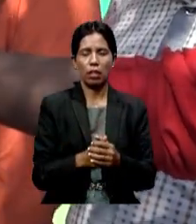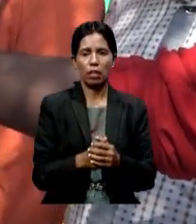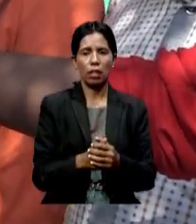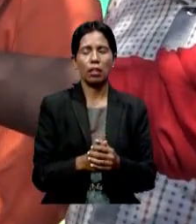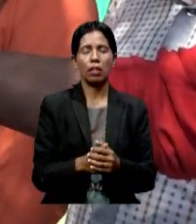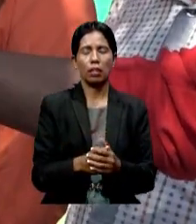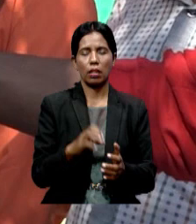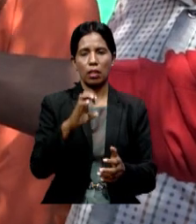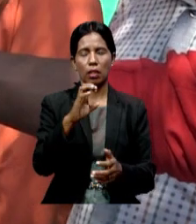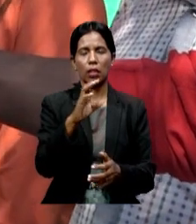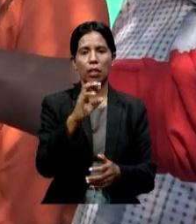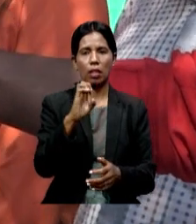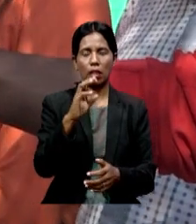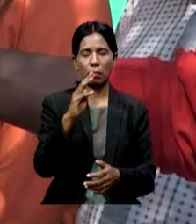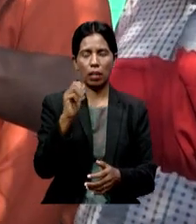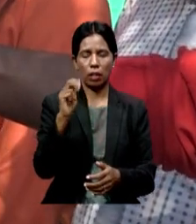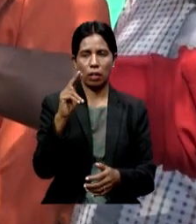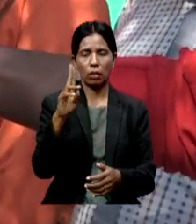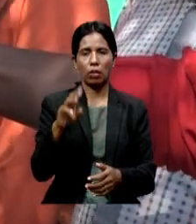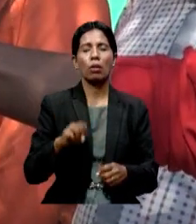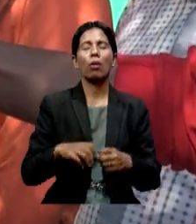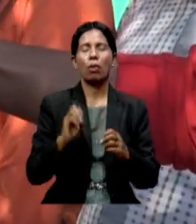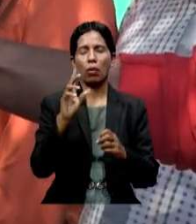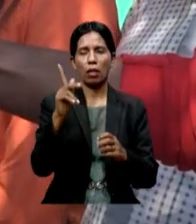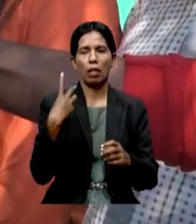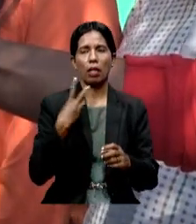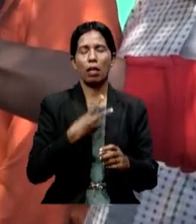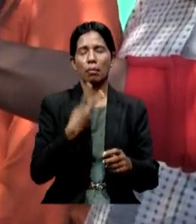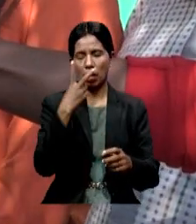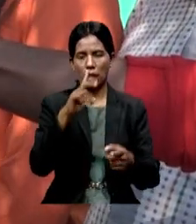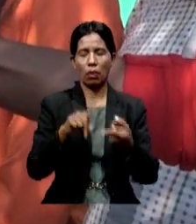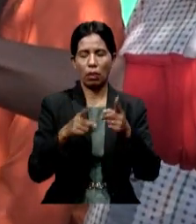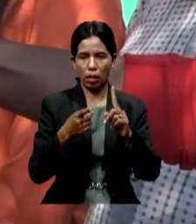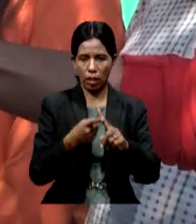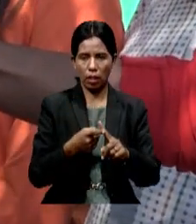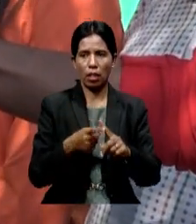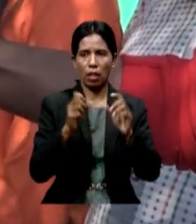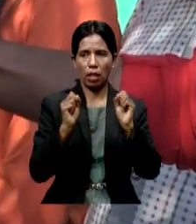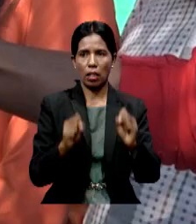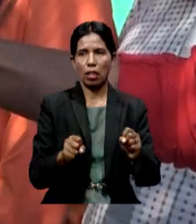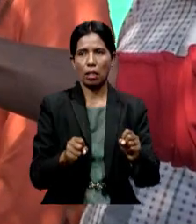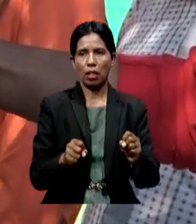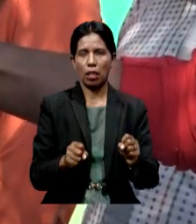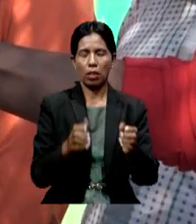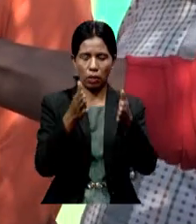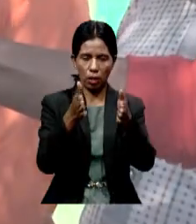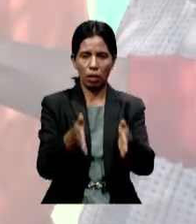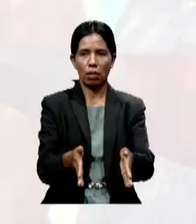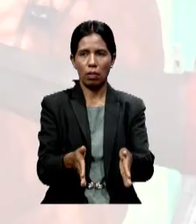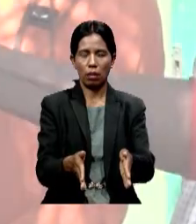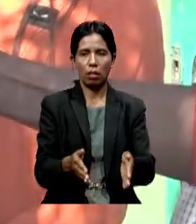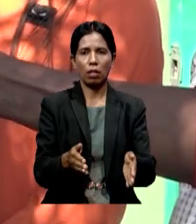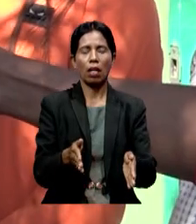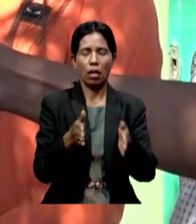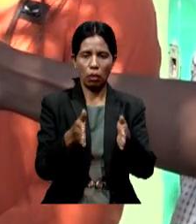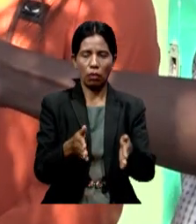Tower entau husi ba ami sira nebe mak duranti hare colega Intan Tower ne para atu bele halo det mati bia ne ho dikno si